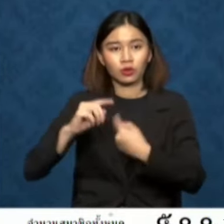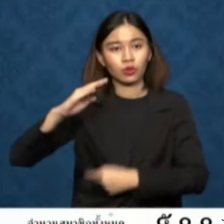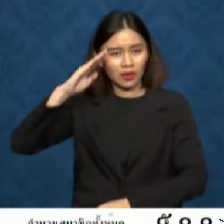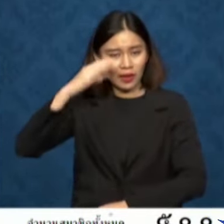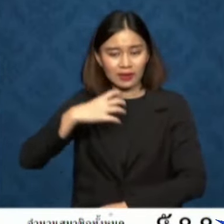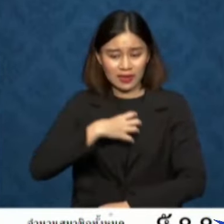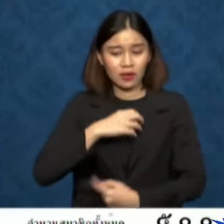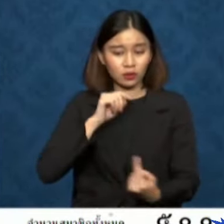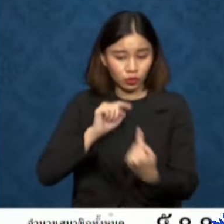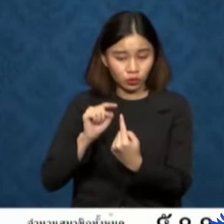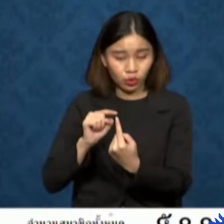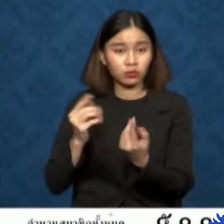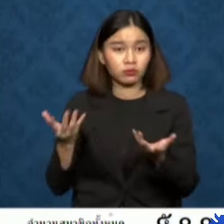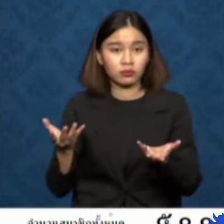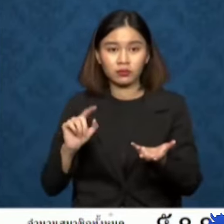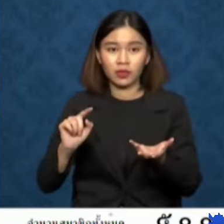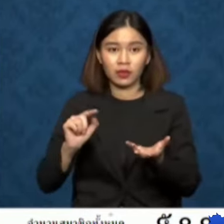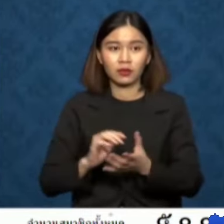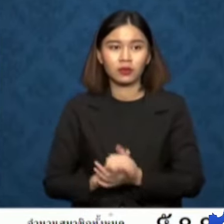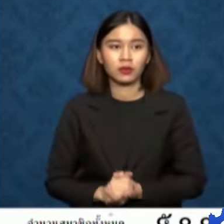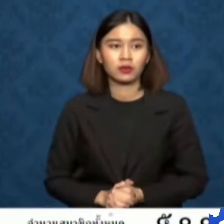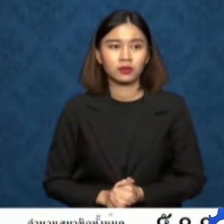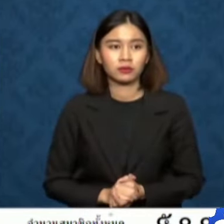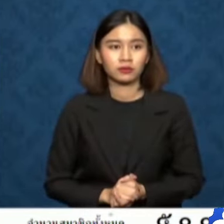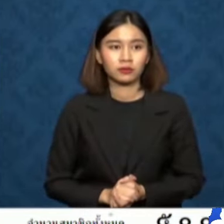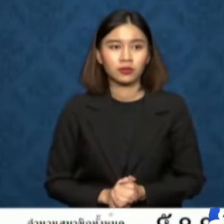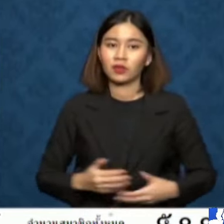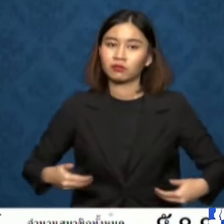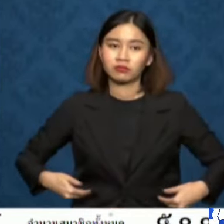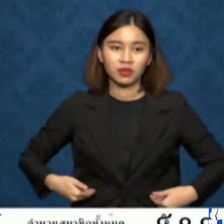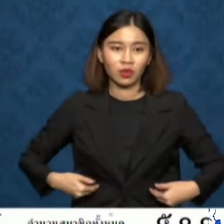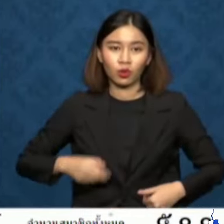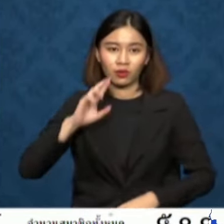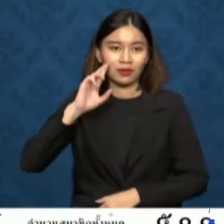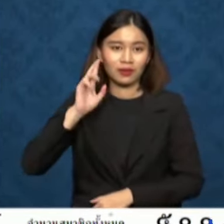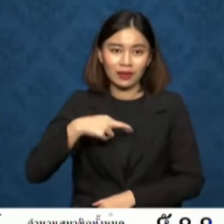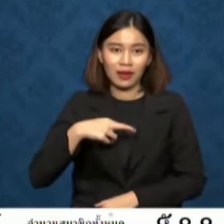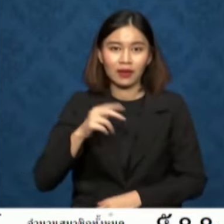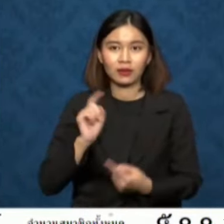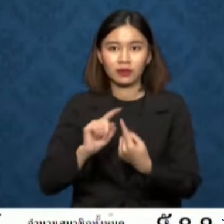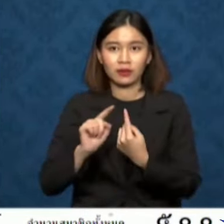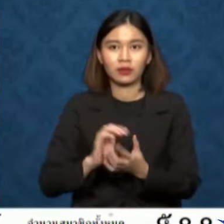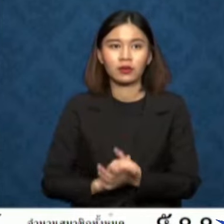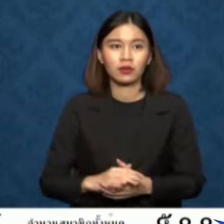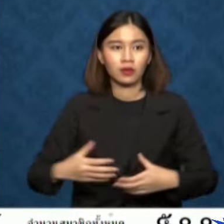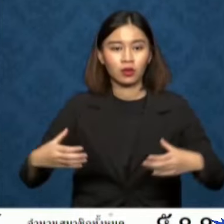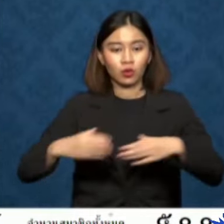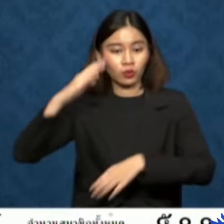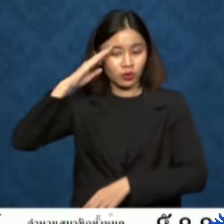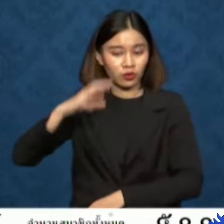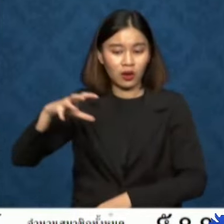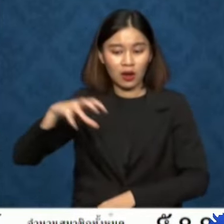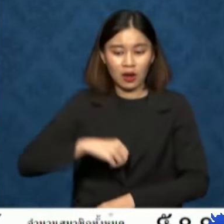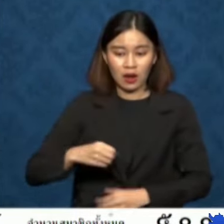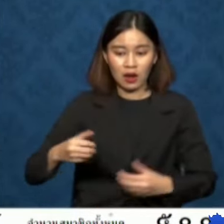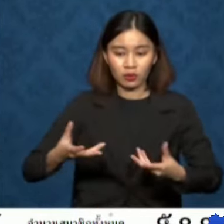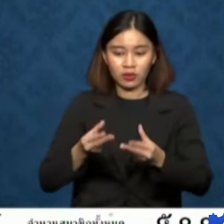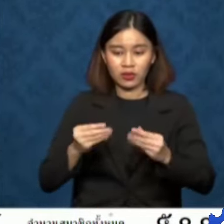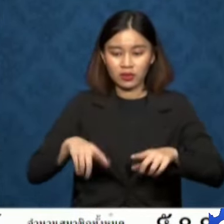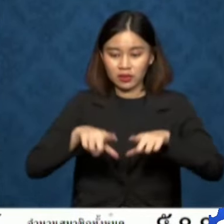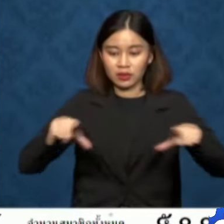น้อยเต้องการหรือเปล่าเป็นตลกร้ายนะครับที่กองทัพฮุบเอาที่ดินไว้เป็นจำนวน